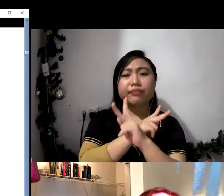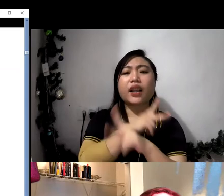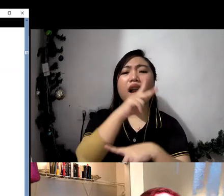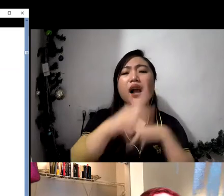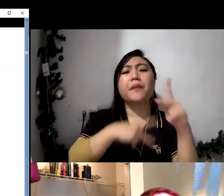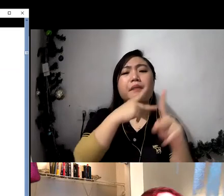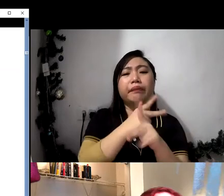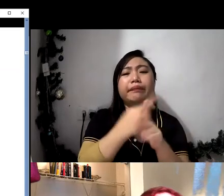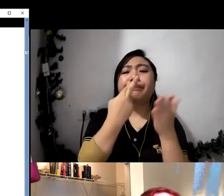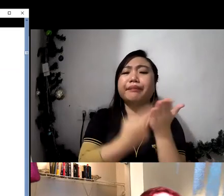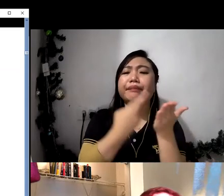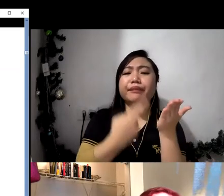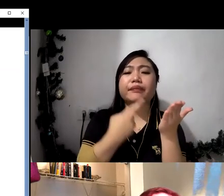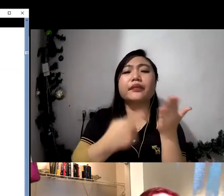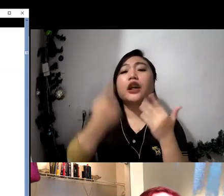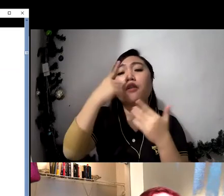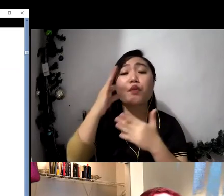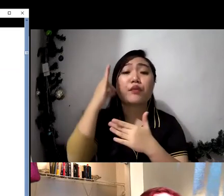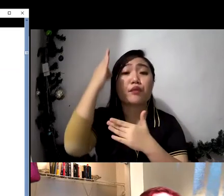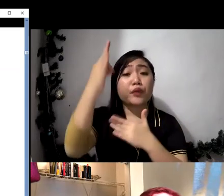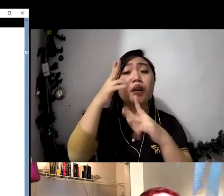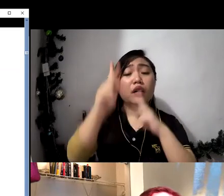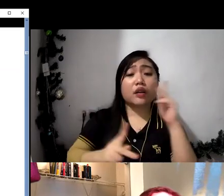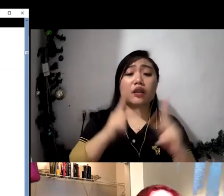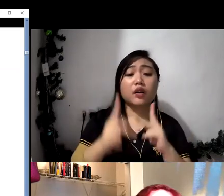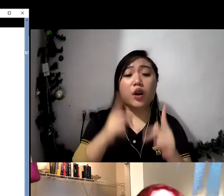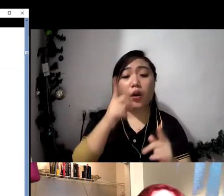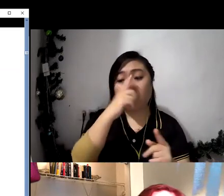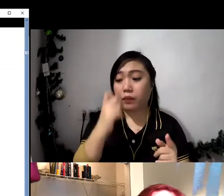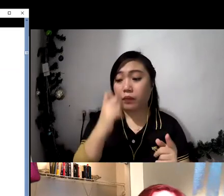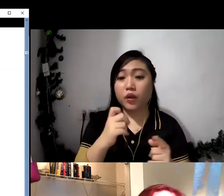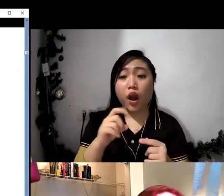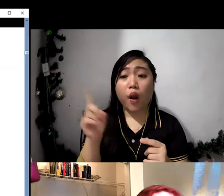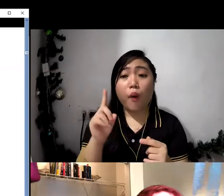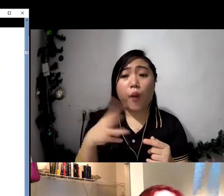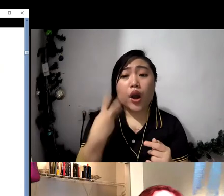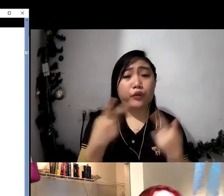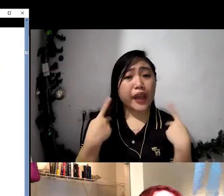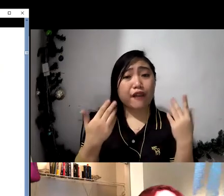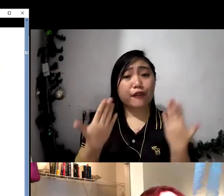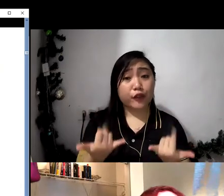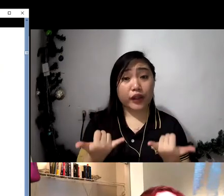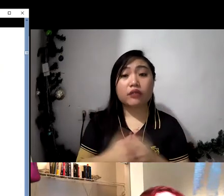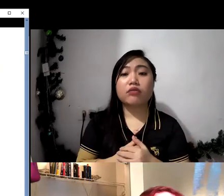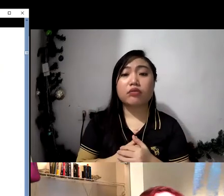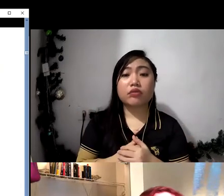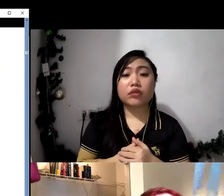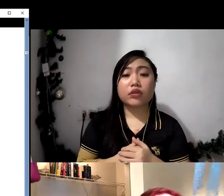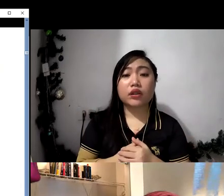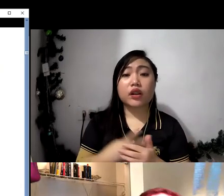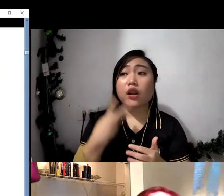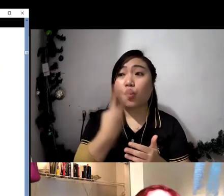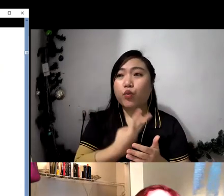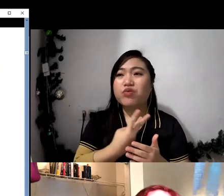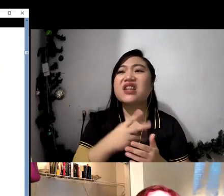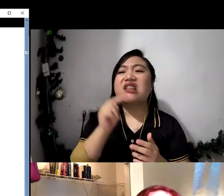and climate for future generation, because what we have today, what we enjoy today, we owe it to the next